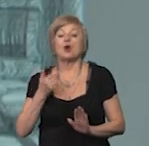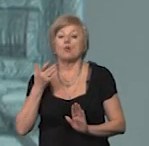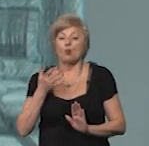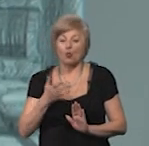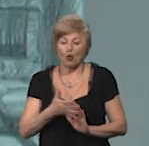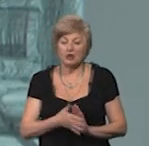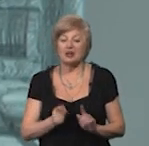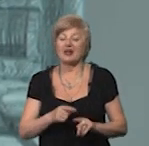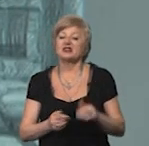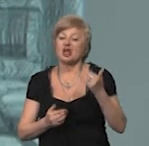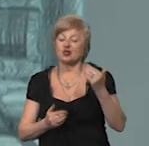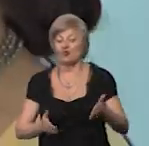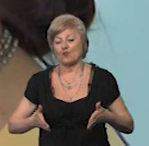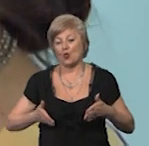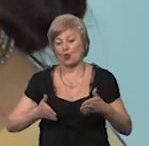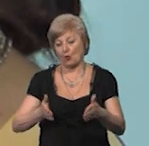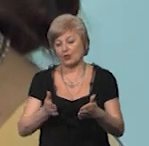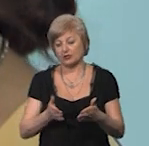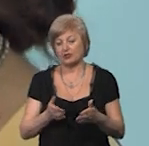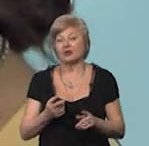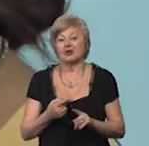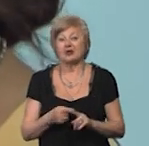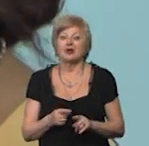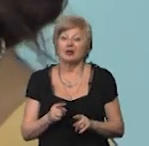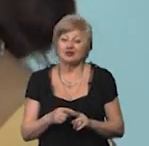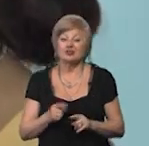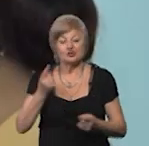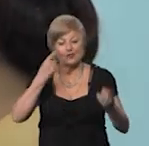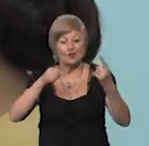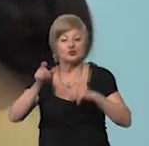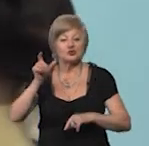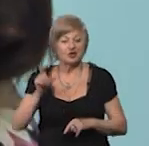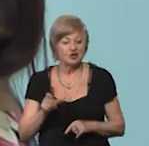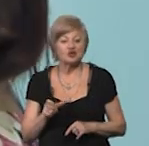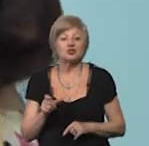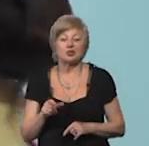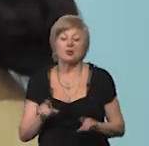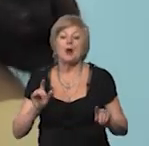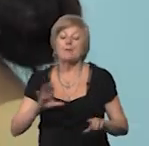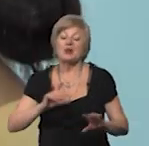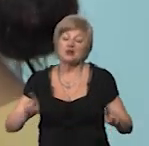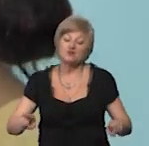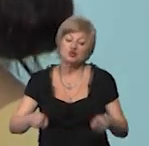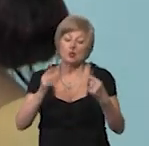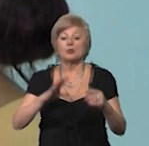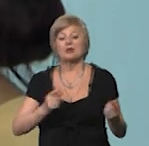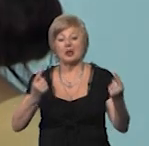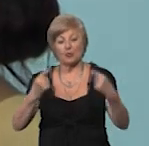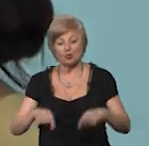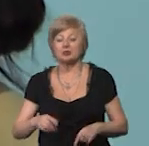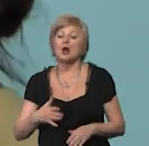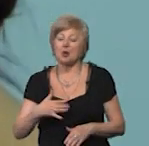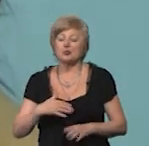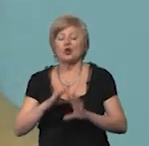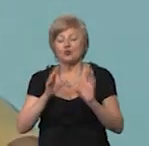це саме його шлях швидше за все. Як у будь-якої творчої людини були і злети, і падіння. Мені дуже подобається ця виставка,